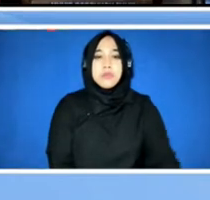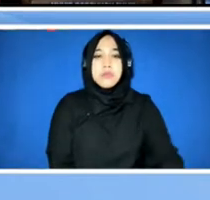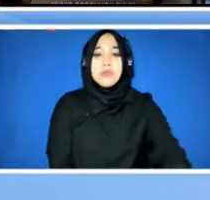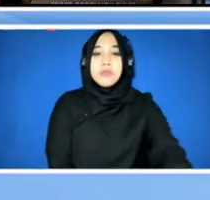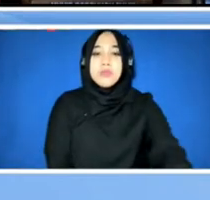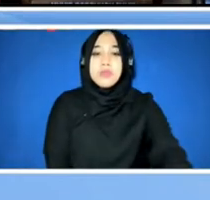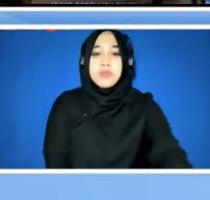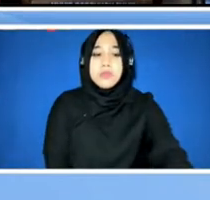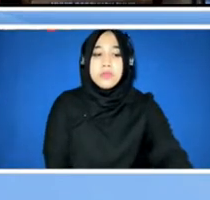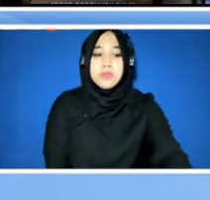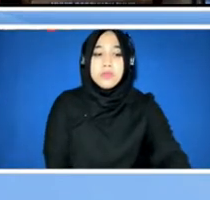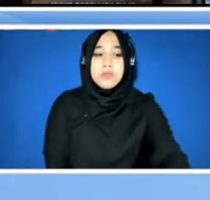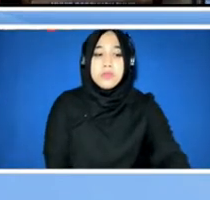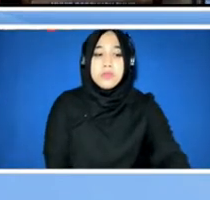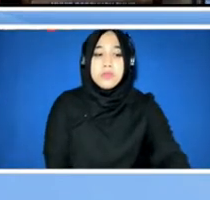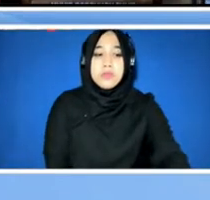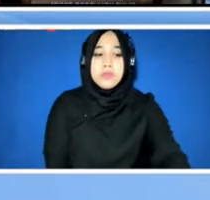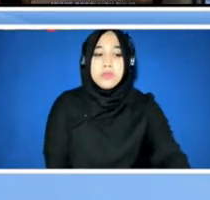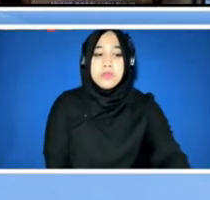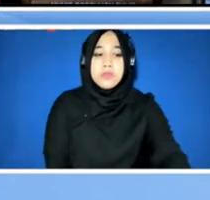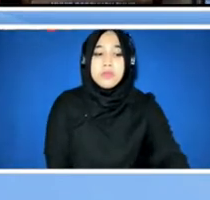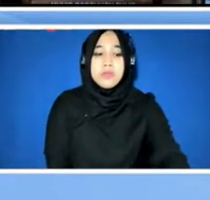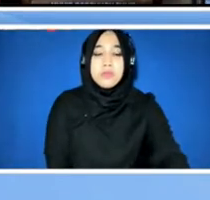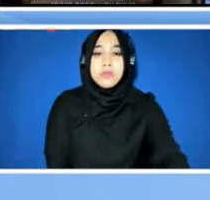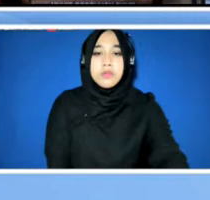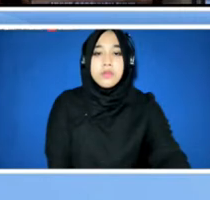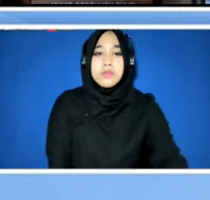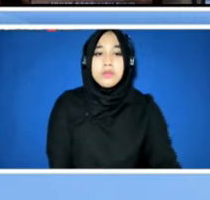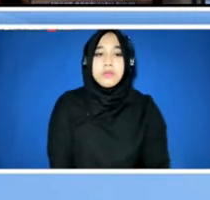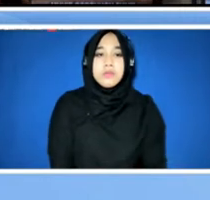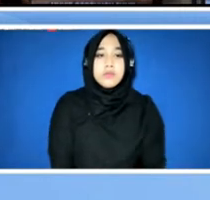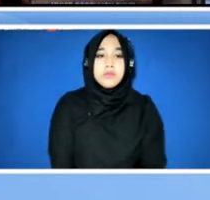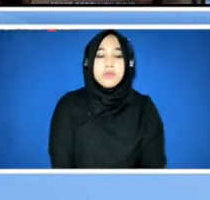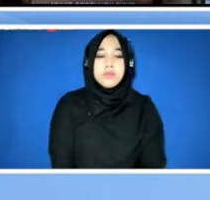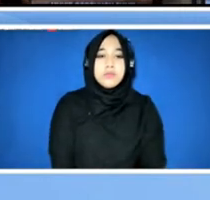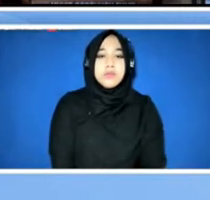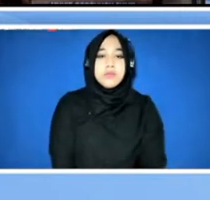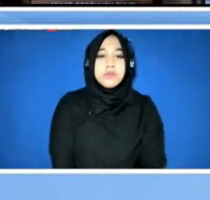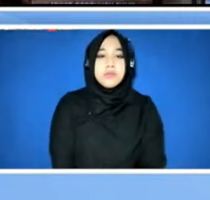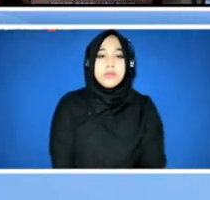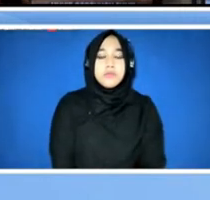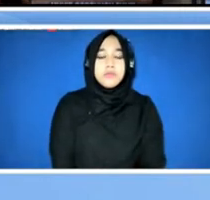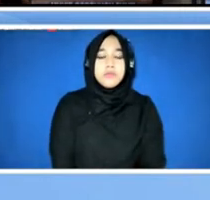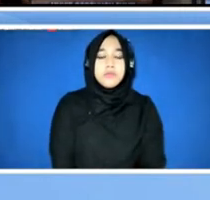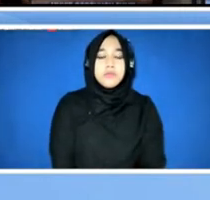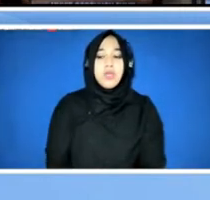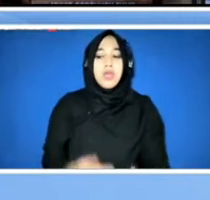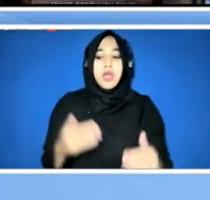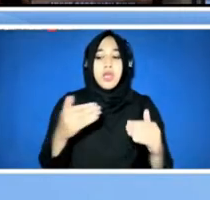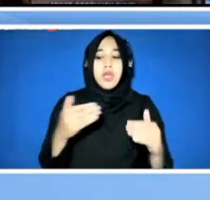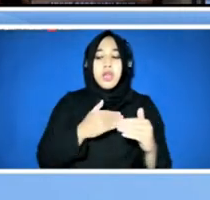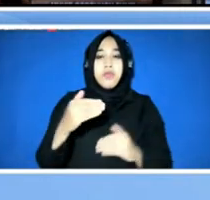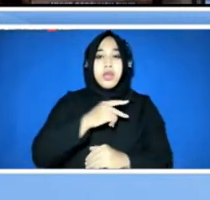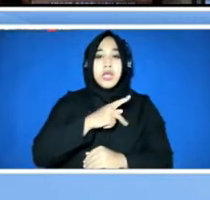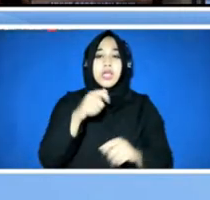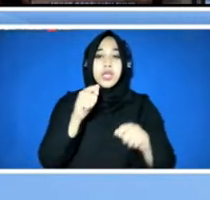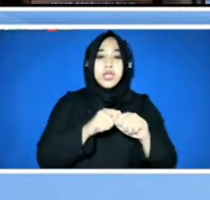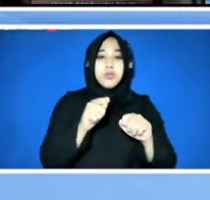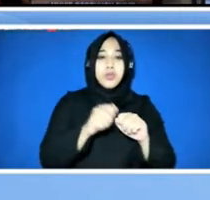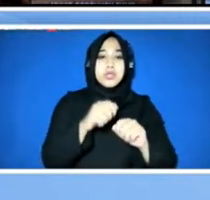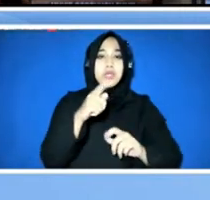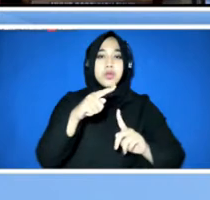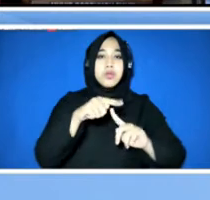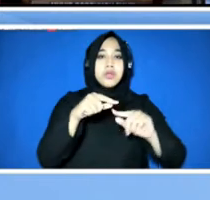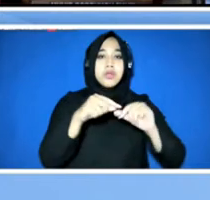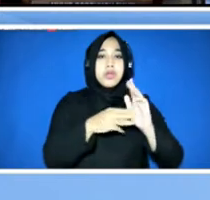balik lagi. Yang sebelumnya. Oke, stop di sini. Jadi level kita ini ditentukan satu transmisi komunitas, dua kapasitas